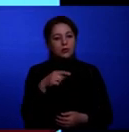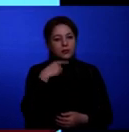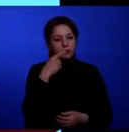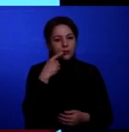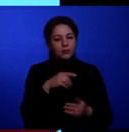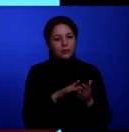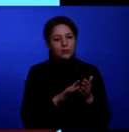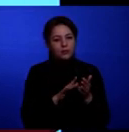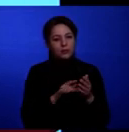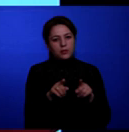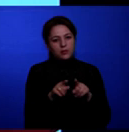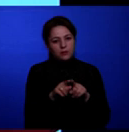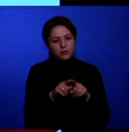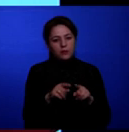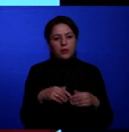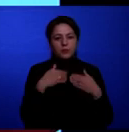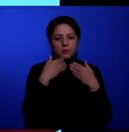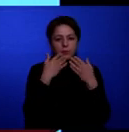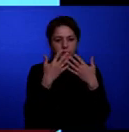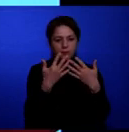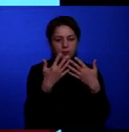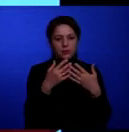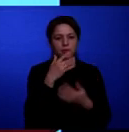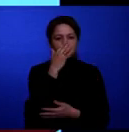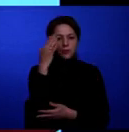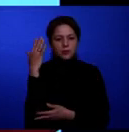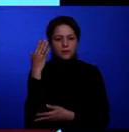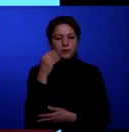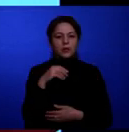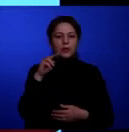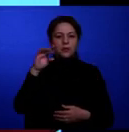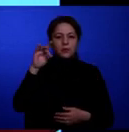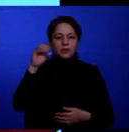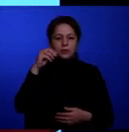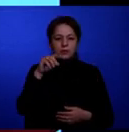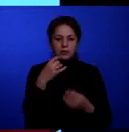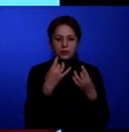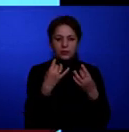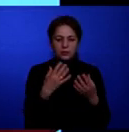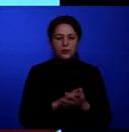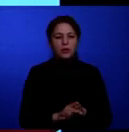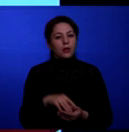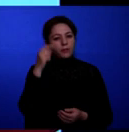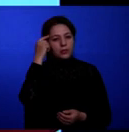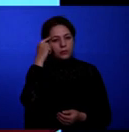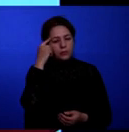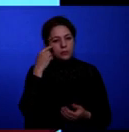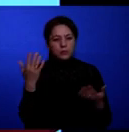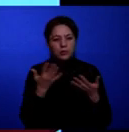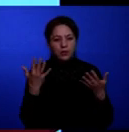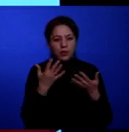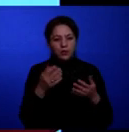посмотрите пожалуйста на наше дерево предсказаний подумайте пожалуйста какую тему мы сегодня